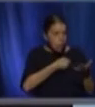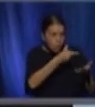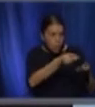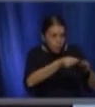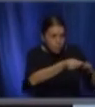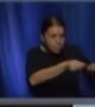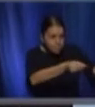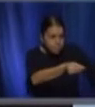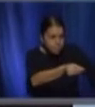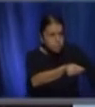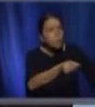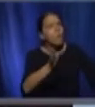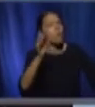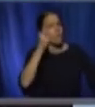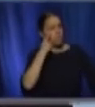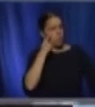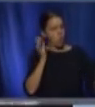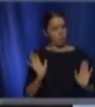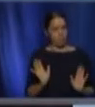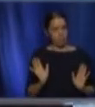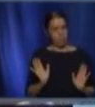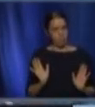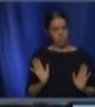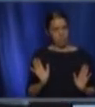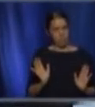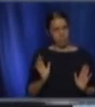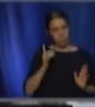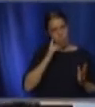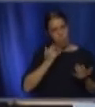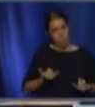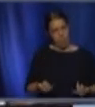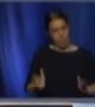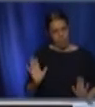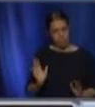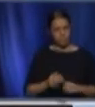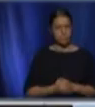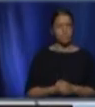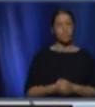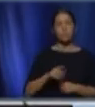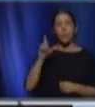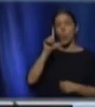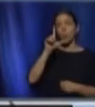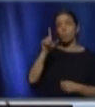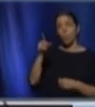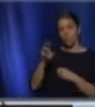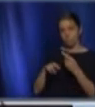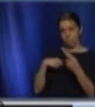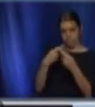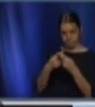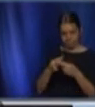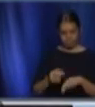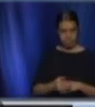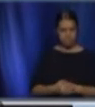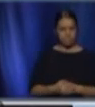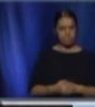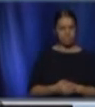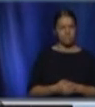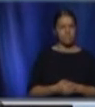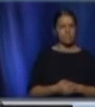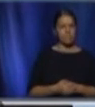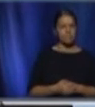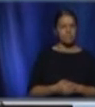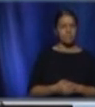situation. On peut penser, parce qu'on a tous été jeunes, que quand on est à cet